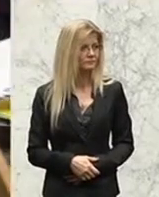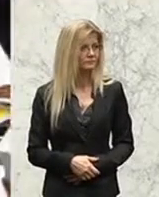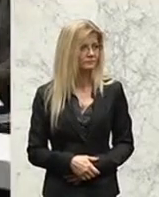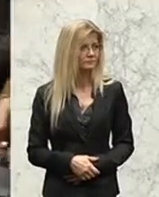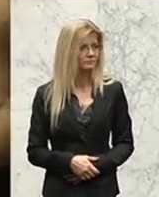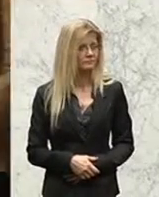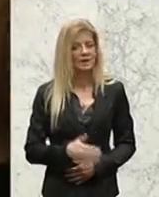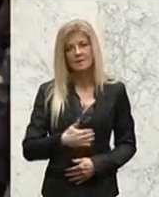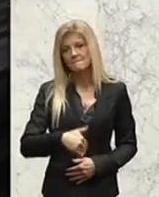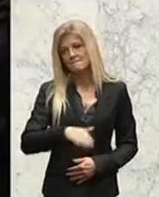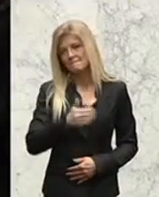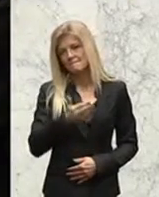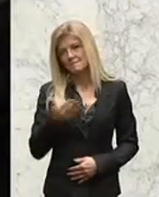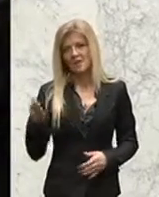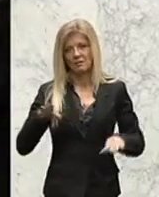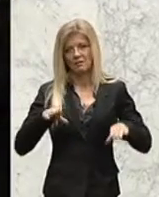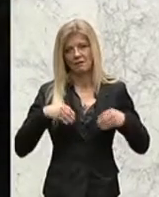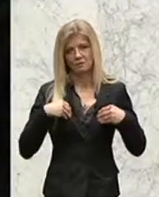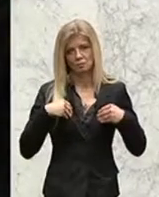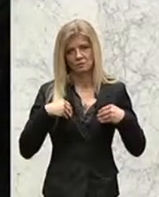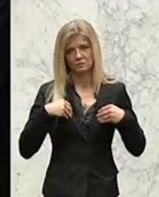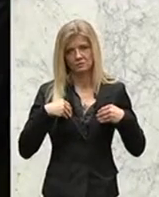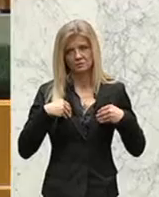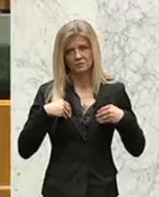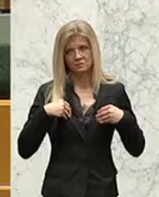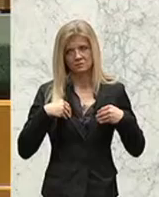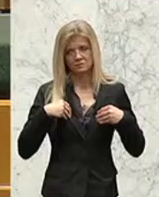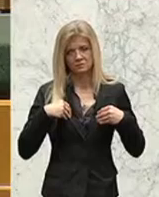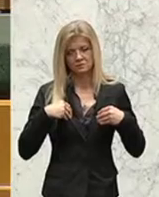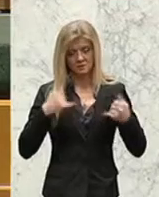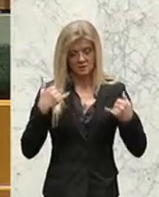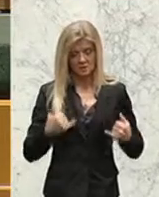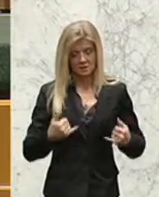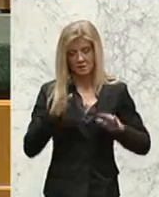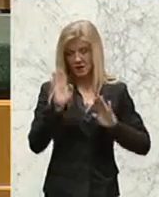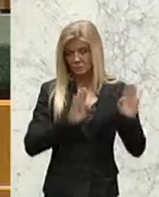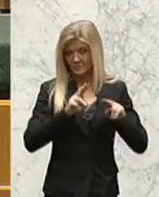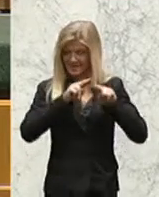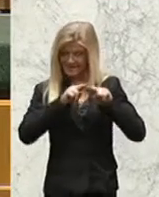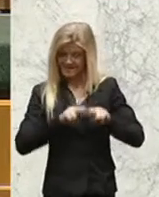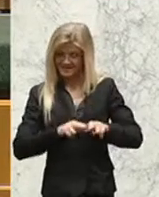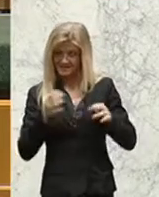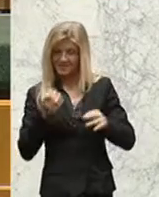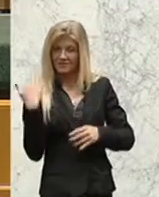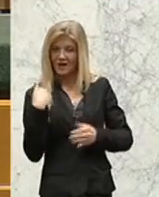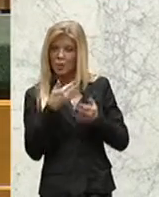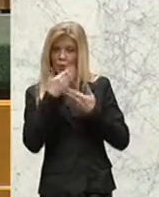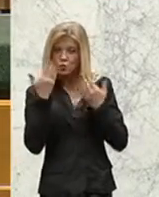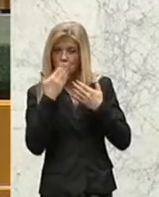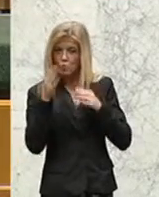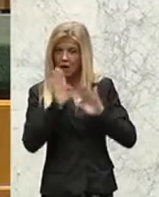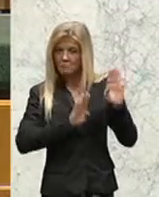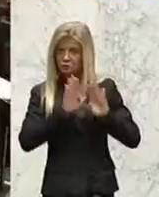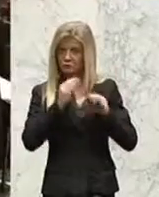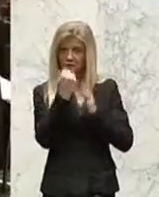Das ist mit Mehrheit angenommen. Schließlich Abstimmung über die restlichen, noch nicht abgestimmten Teile des